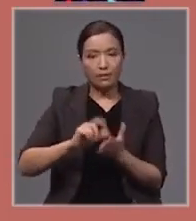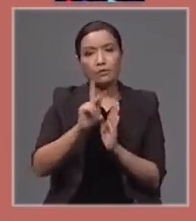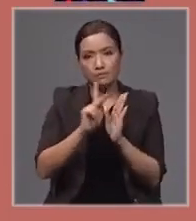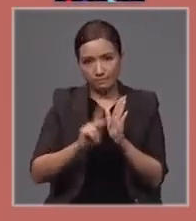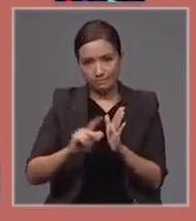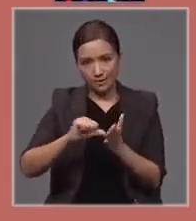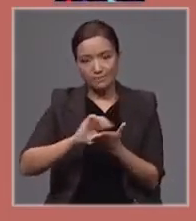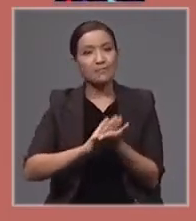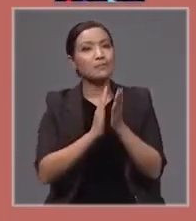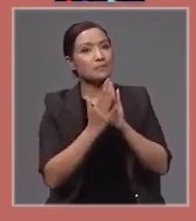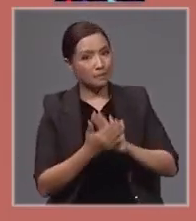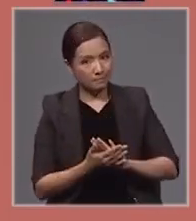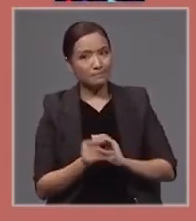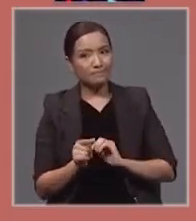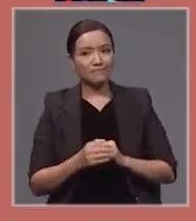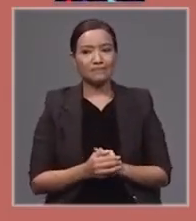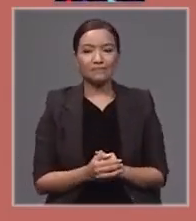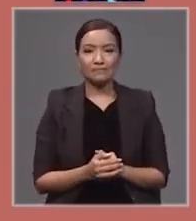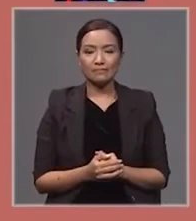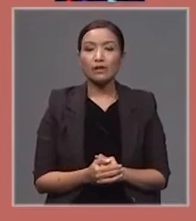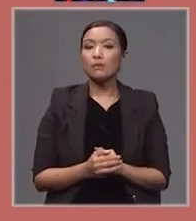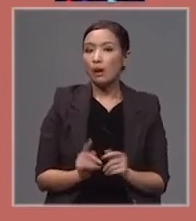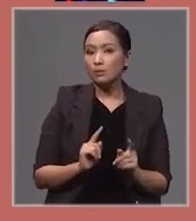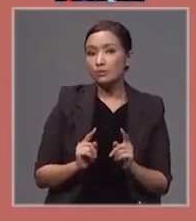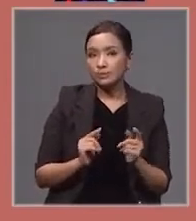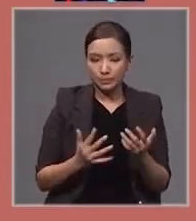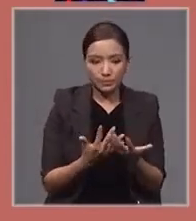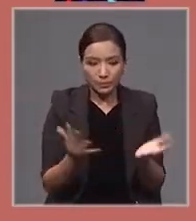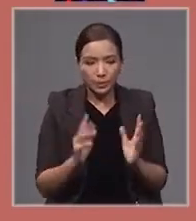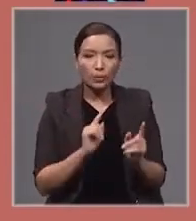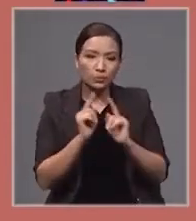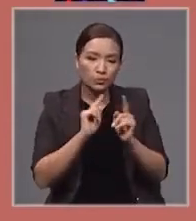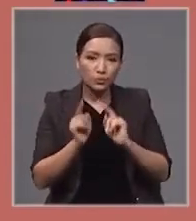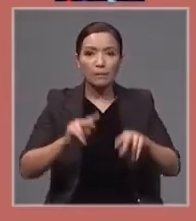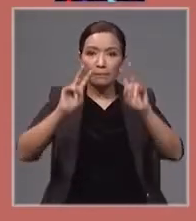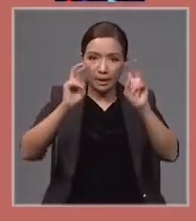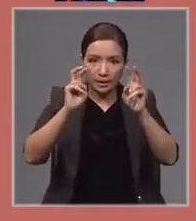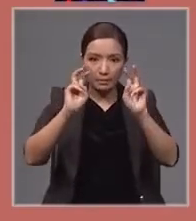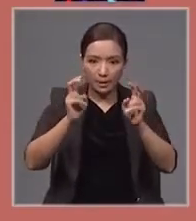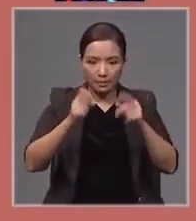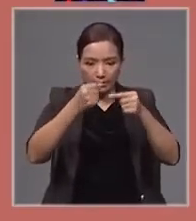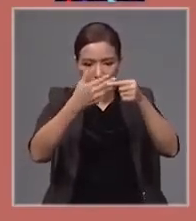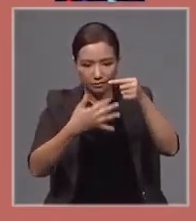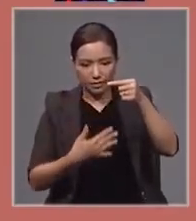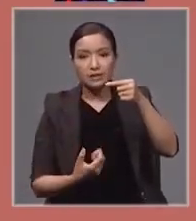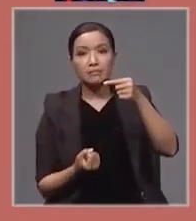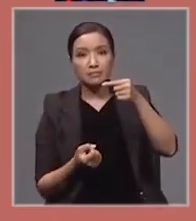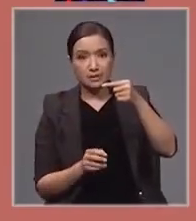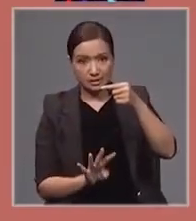ด้วยแล้วสุดท้ายเนี่ยพอเขาถกเถียงกันทีละประเด็นประเด็นประเด็น14ประเด็นเนาะเสร็จแล้ว